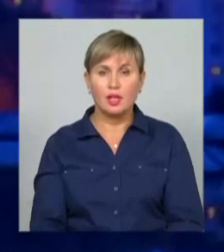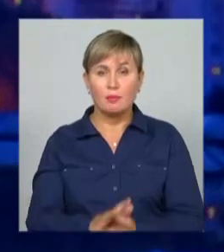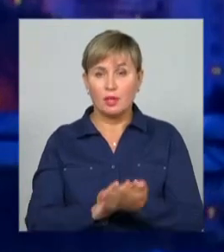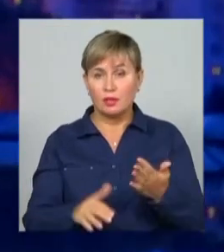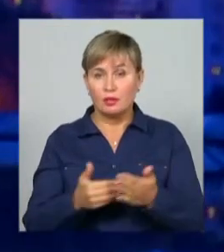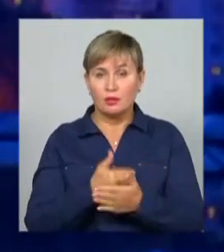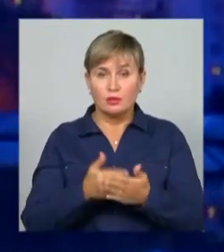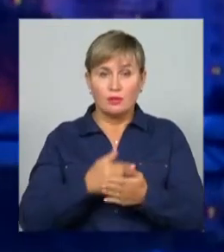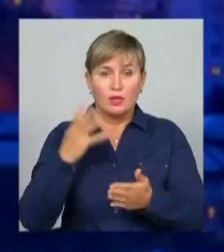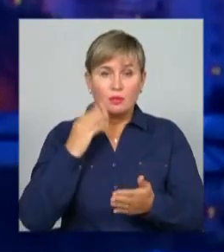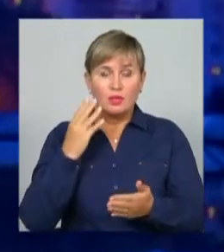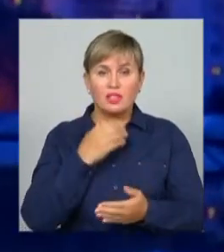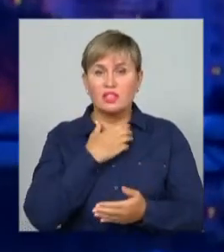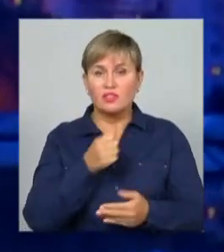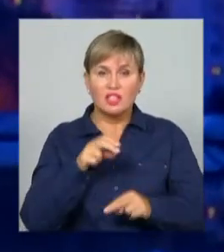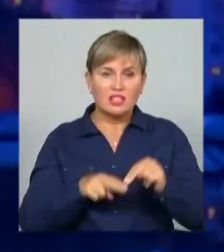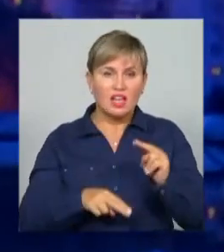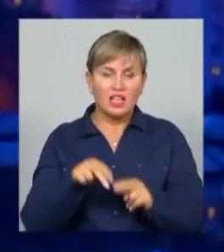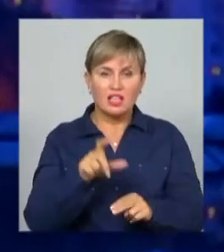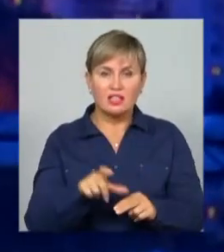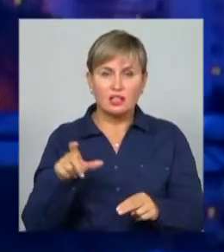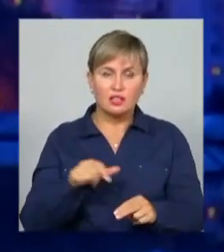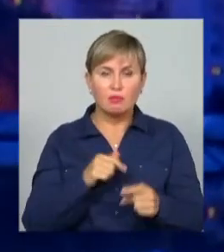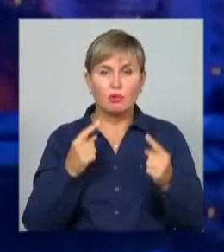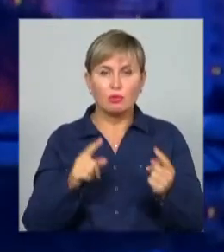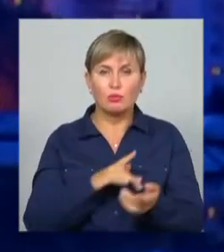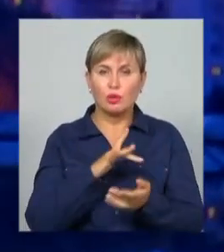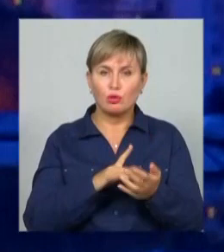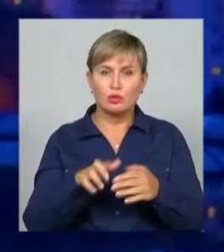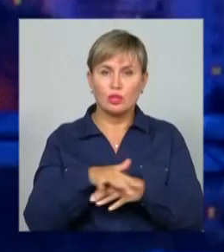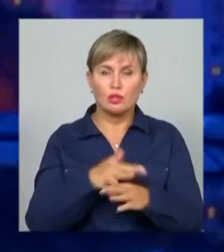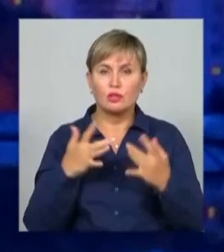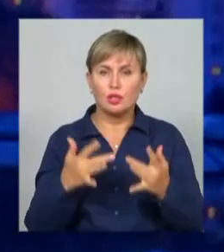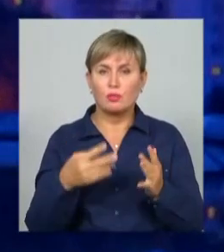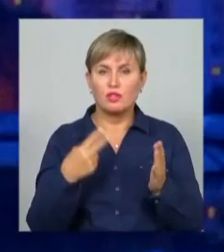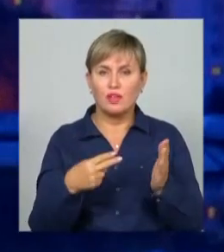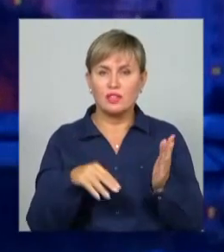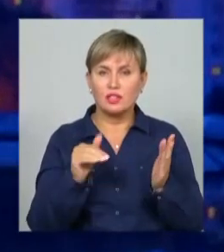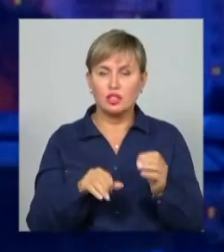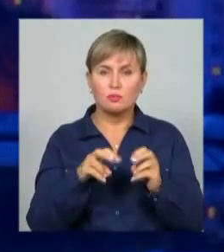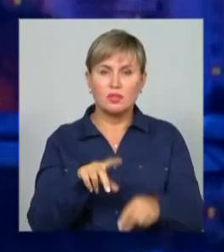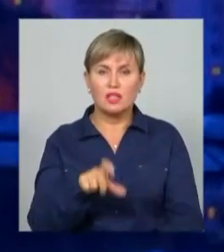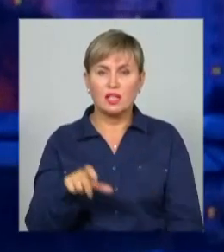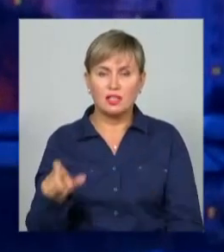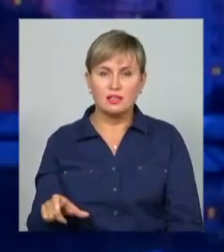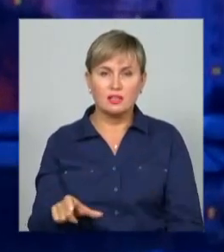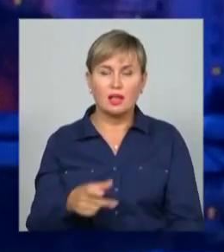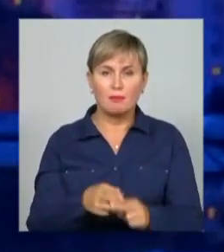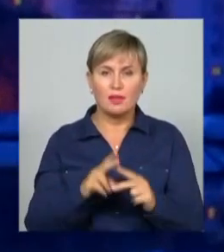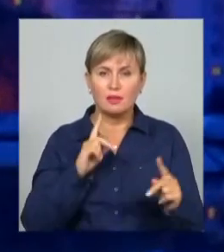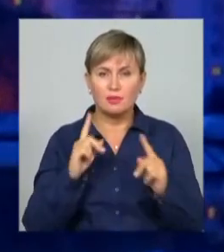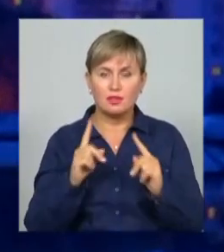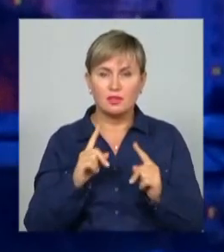Продолжаем выпуск. В Алматы дефицит строителей. Самому крупному городу страны требуется 20 тысяч специалистов. Об этом на